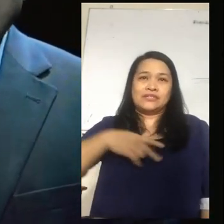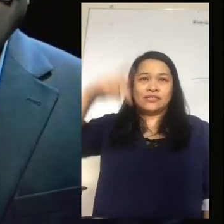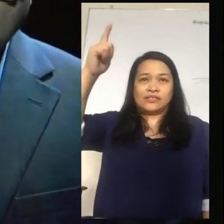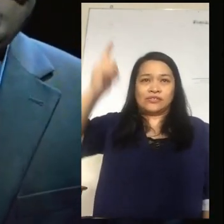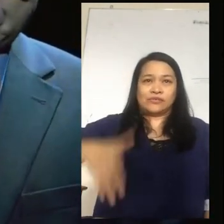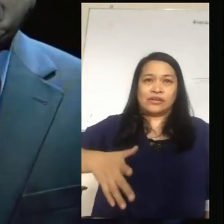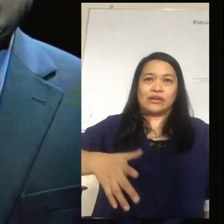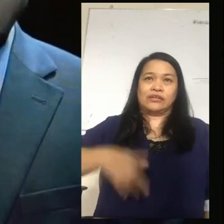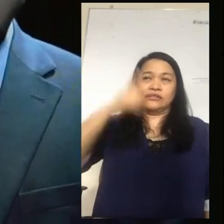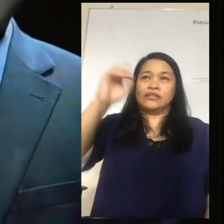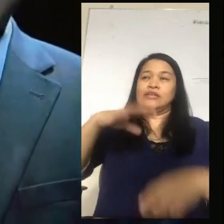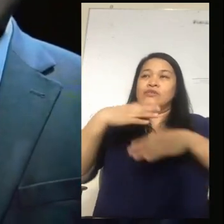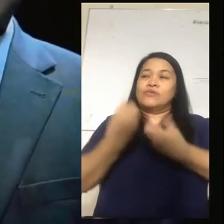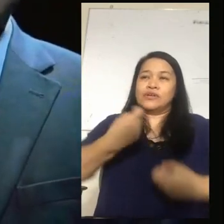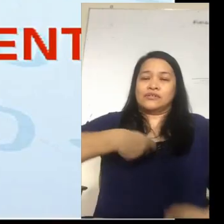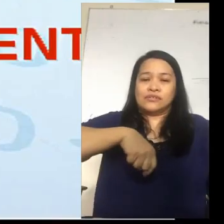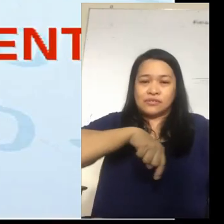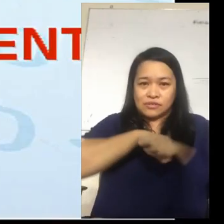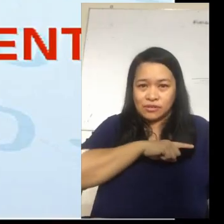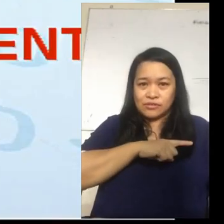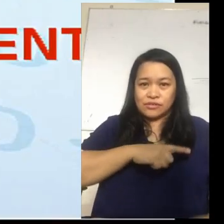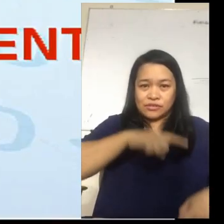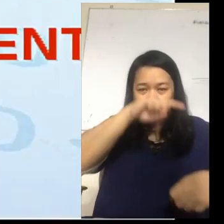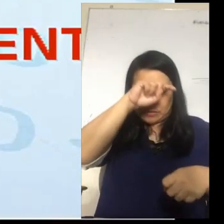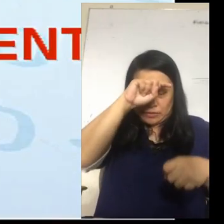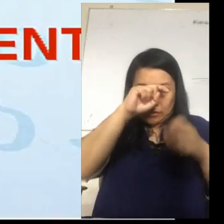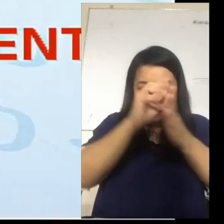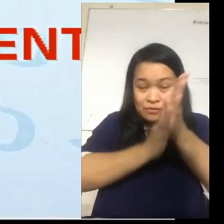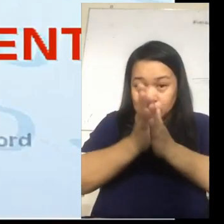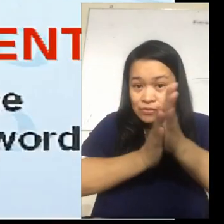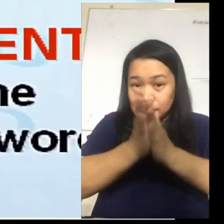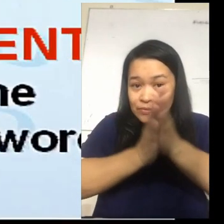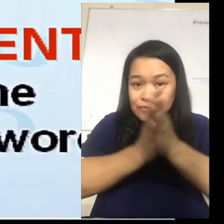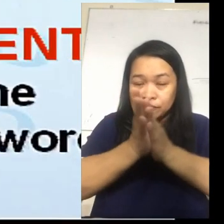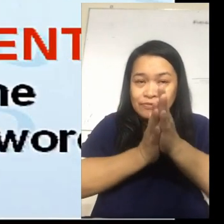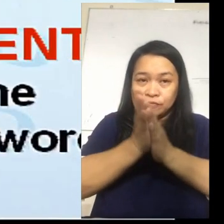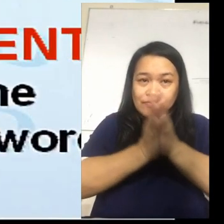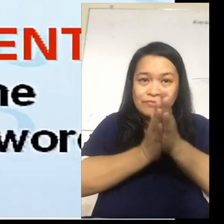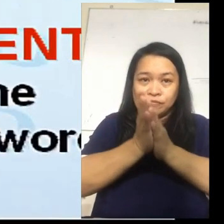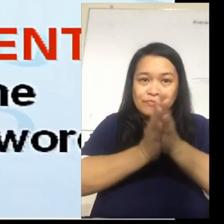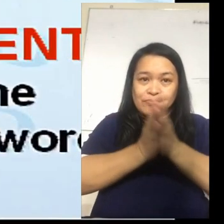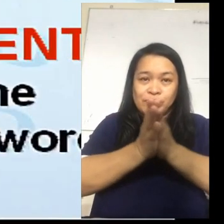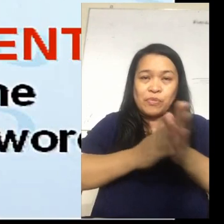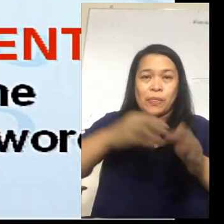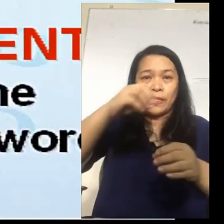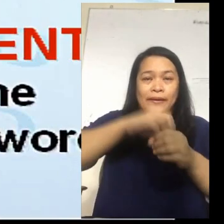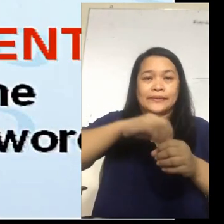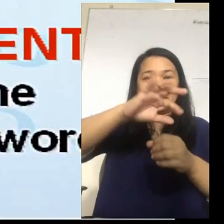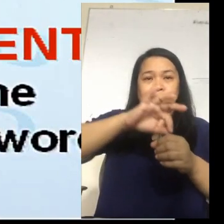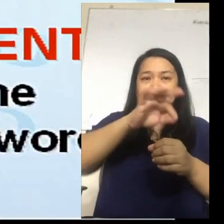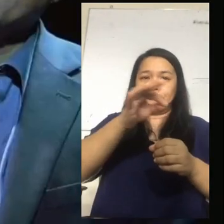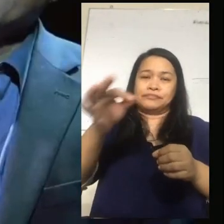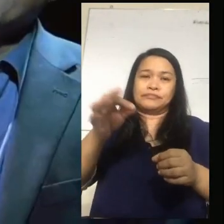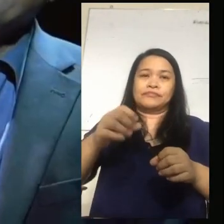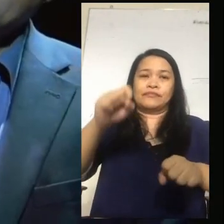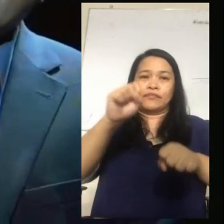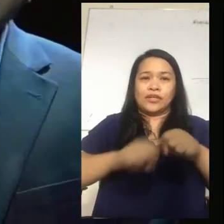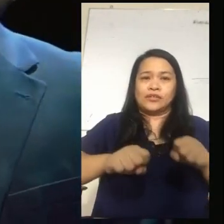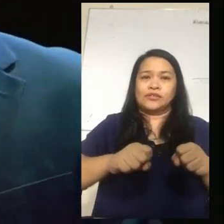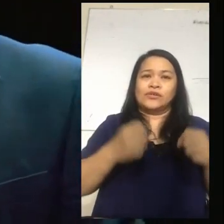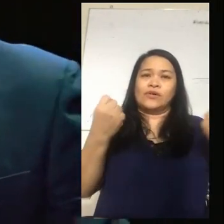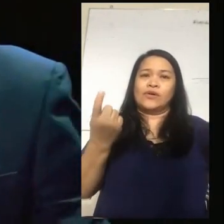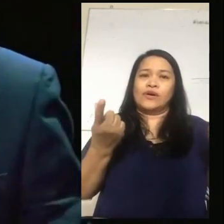to be fervent in spirit. It's the word fire. So ano po yung mga bagay